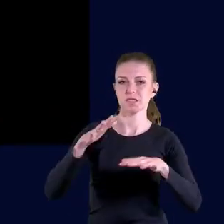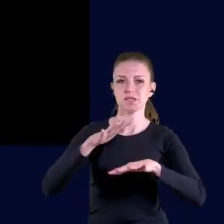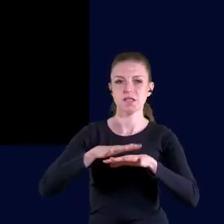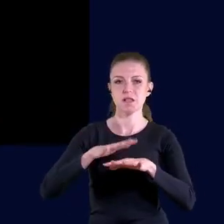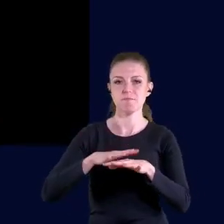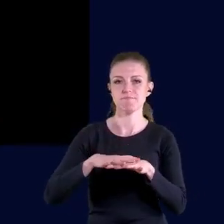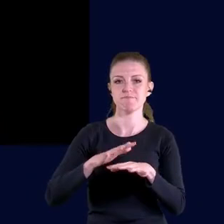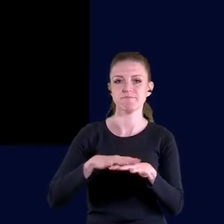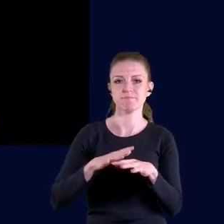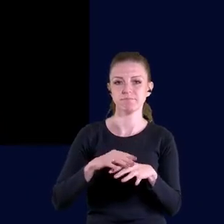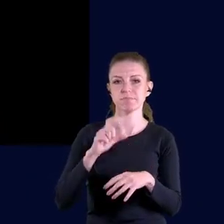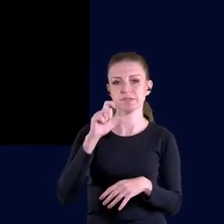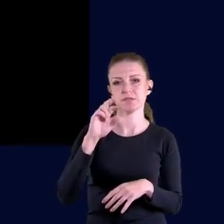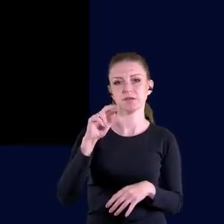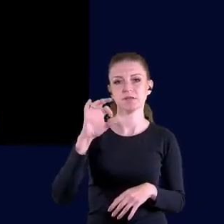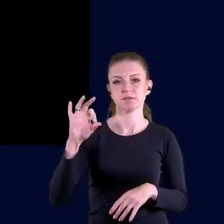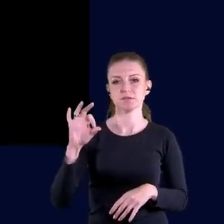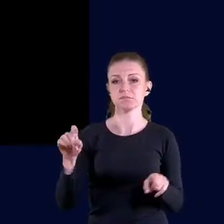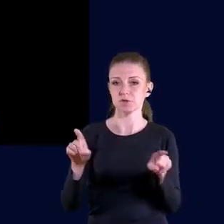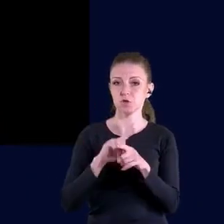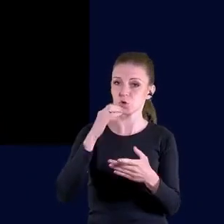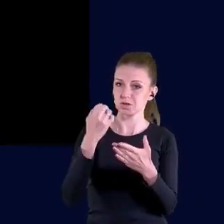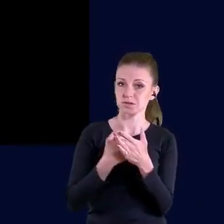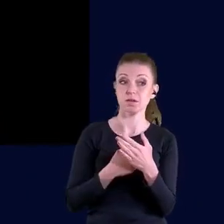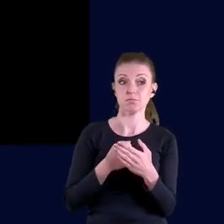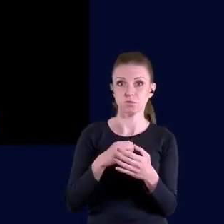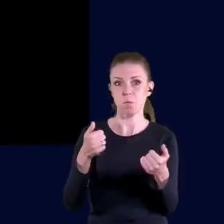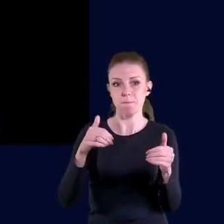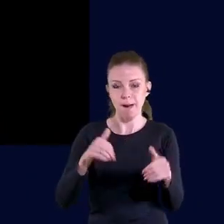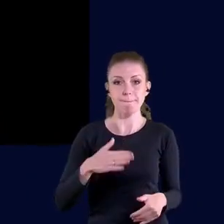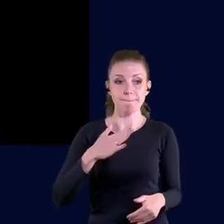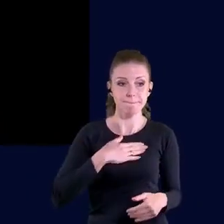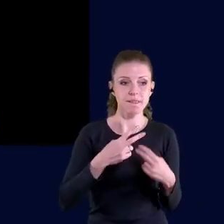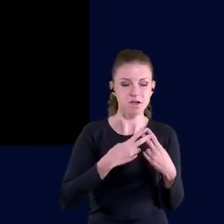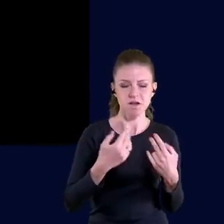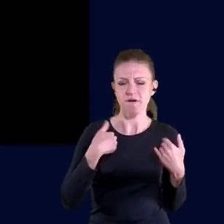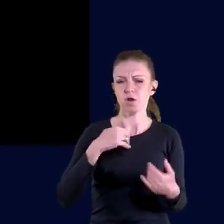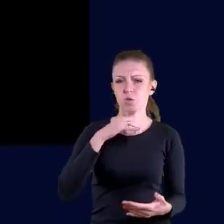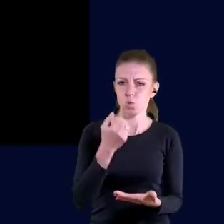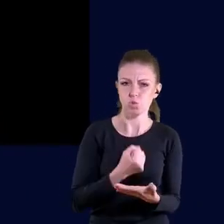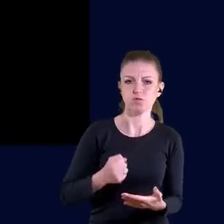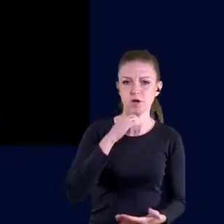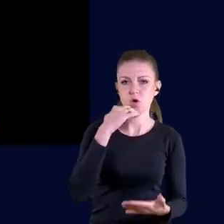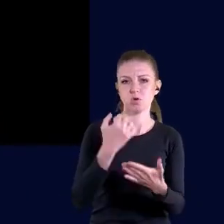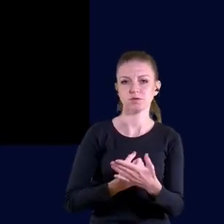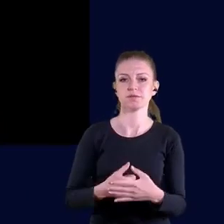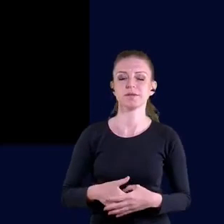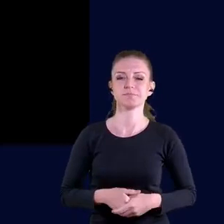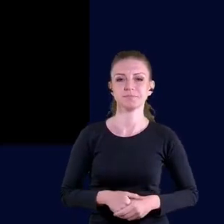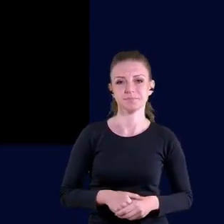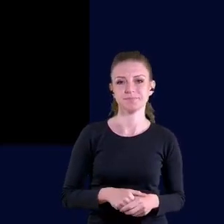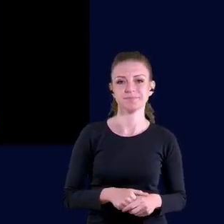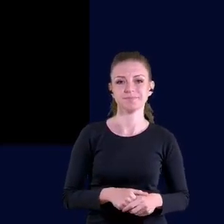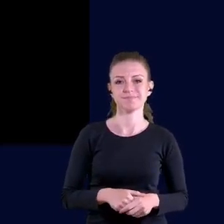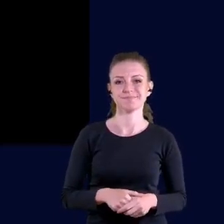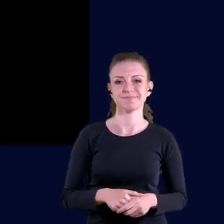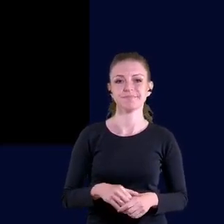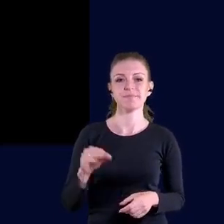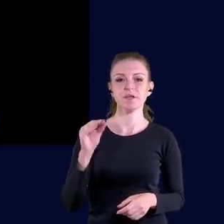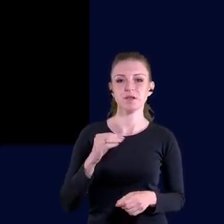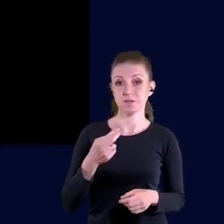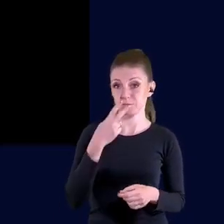systemy kryzysowej Korzystając z dostępnych narzędzi robić robić takie analizy tutaj szybciutko włączyłam jeszcze